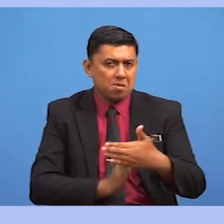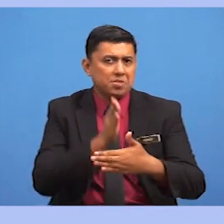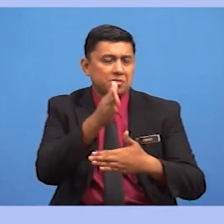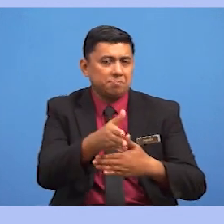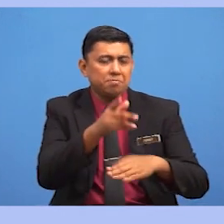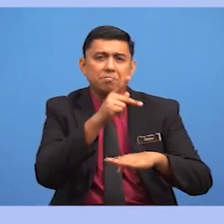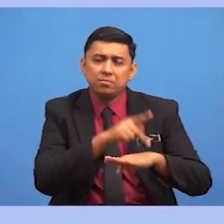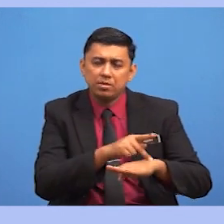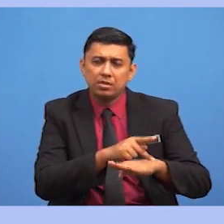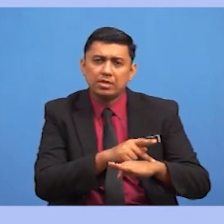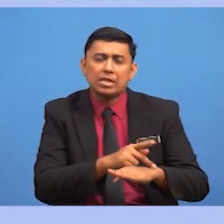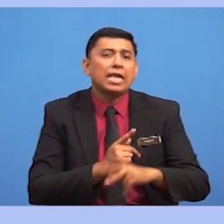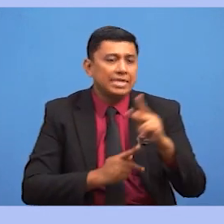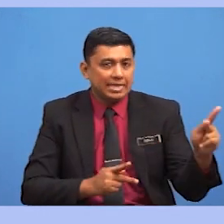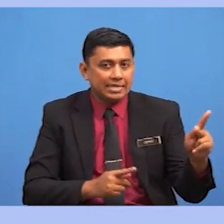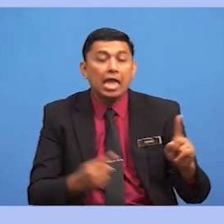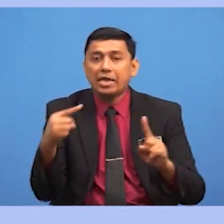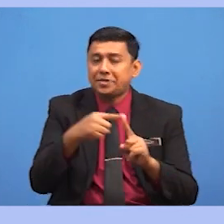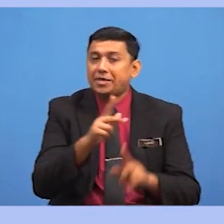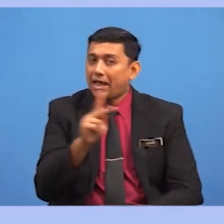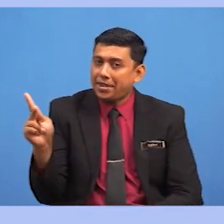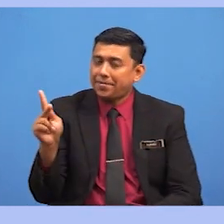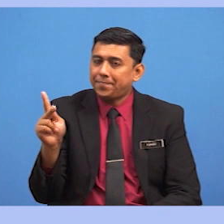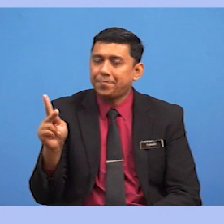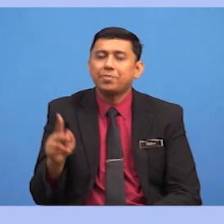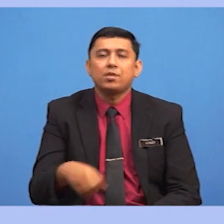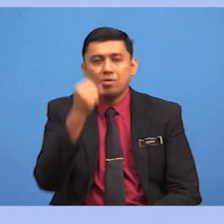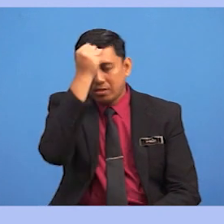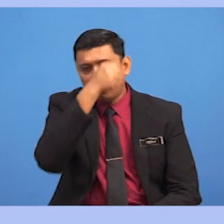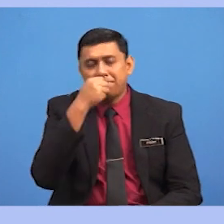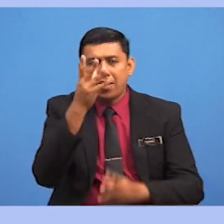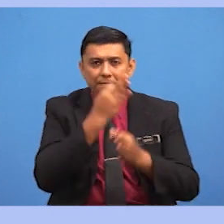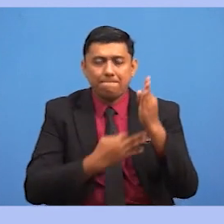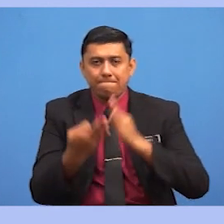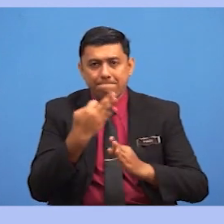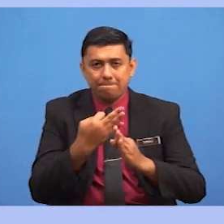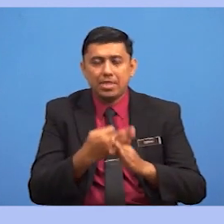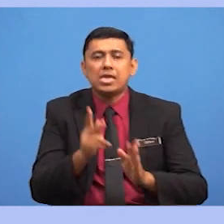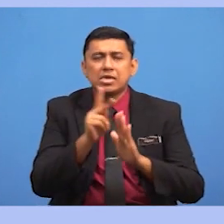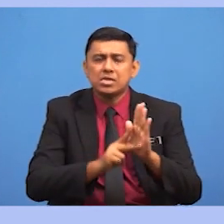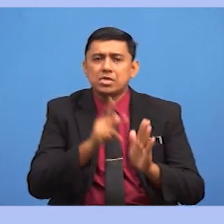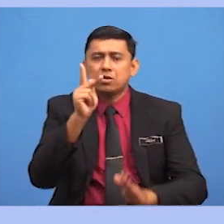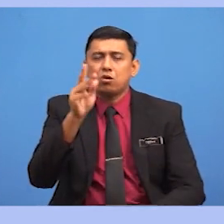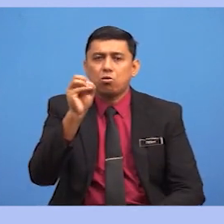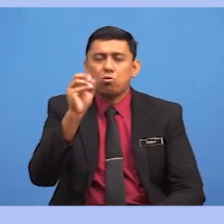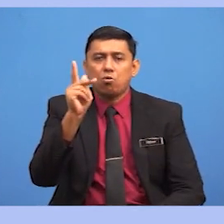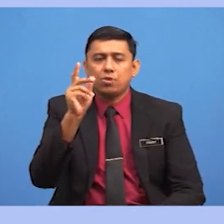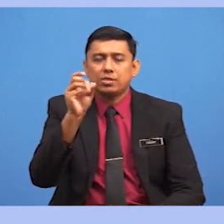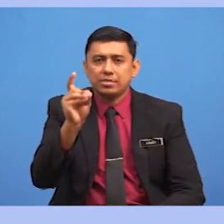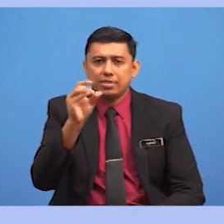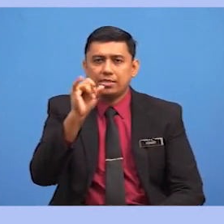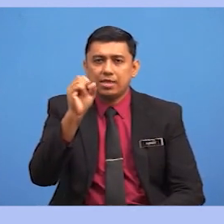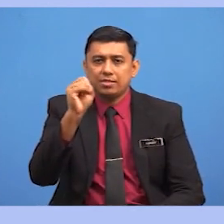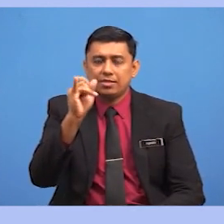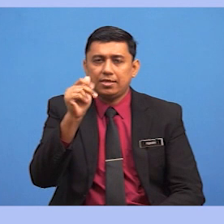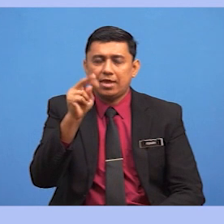kala dari kiri ke kanan, sifat fizik unsur iaitu kekonduksian elektrik akan semakin